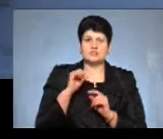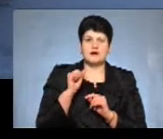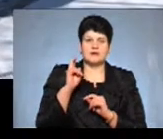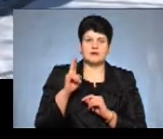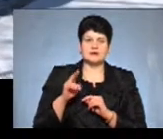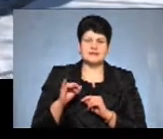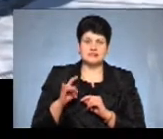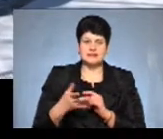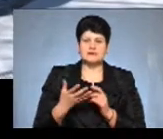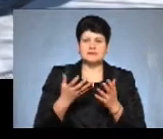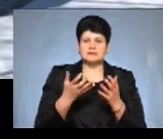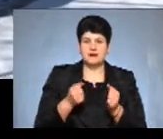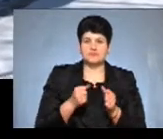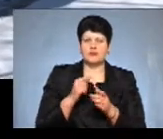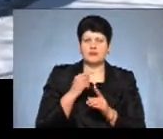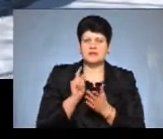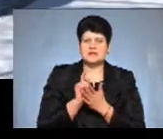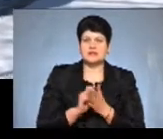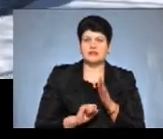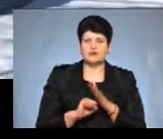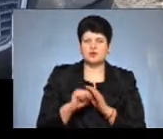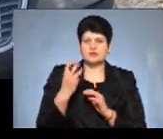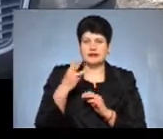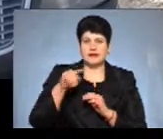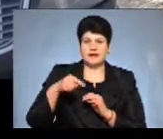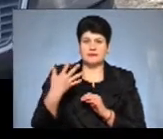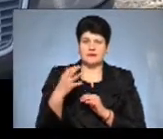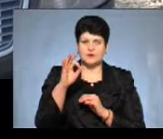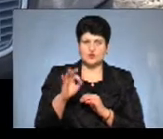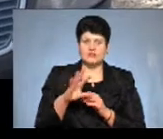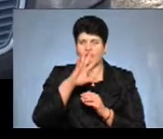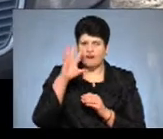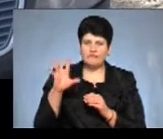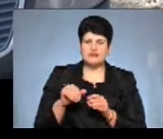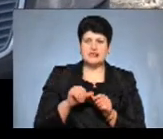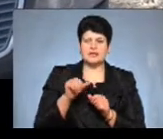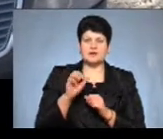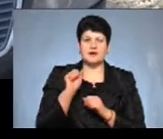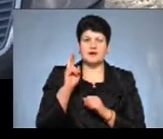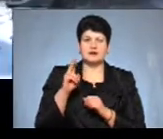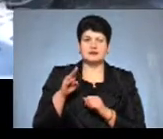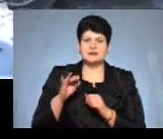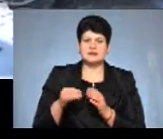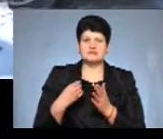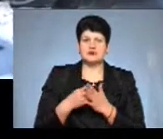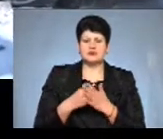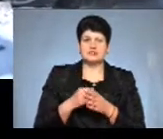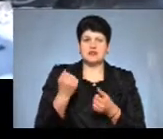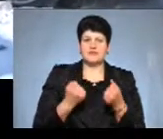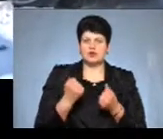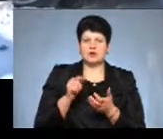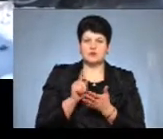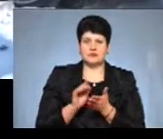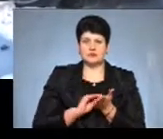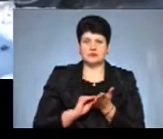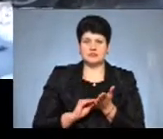від вартості, і збір до пенсійного фонду – 3-5%. Все, крім акцизу, розраховується і від вартості авто, яка повинна бути вказана у